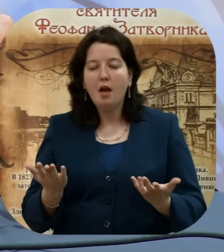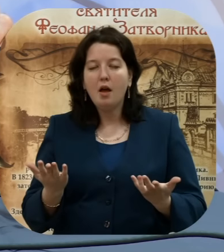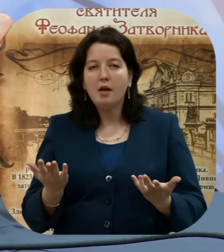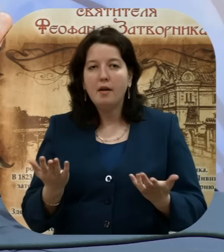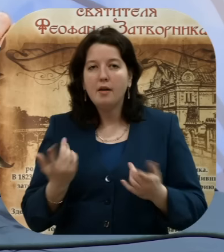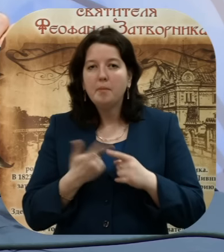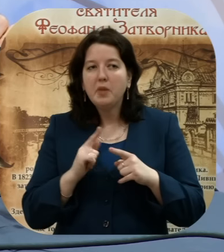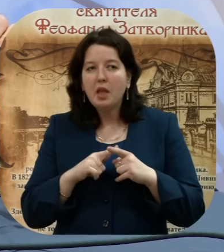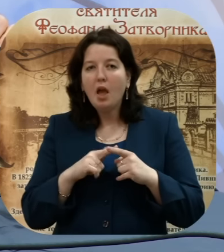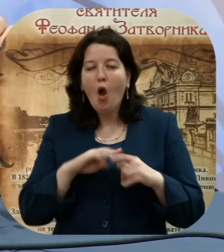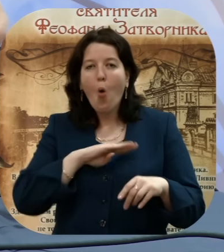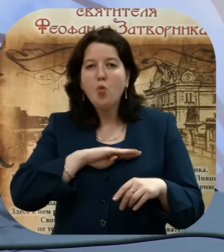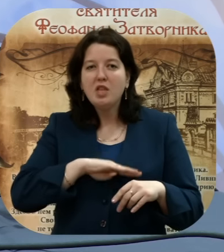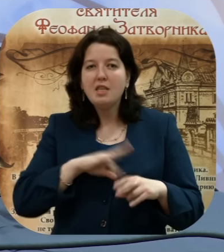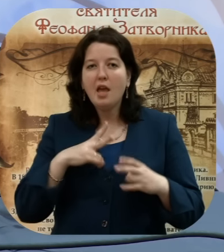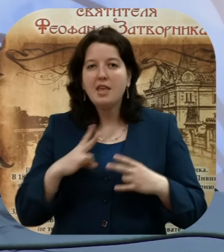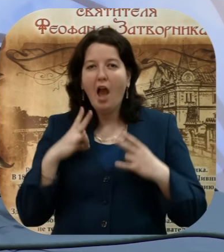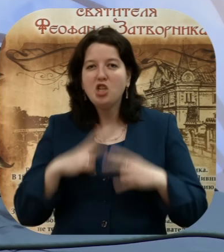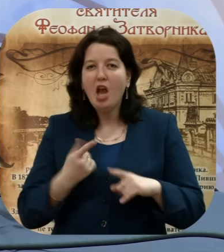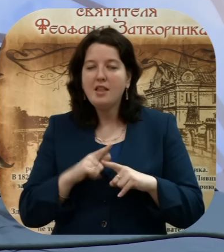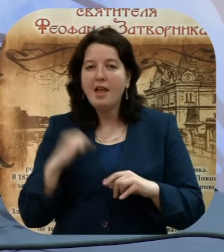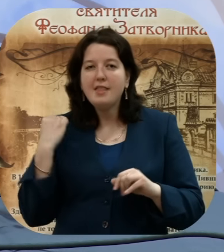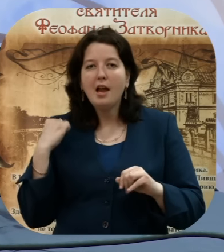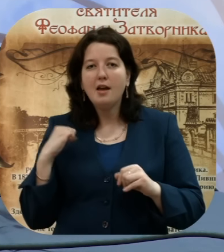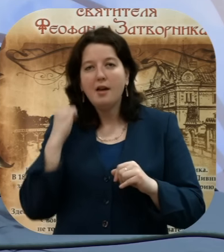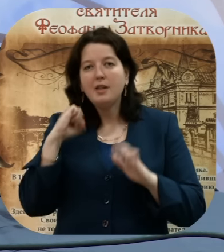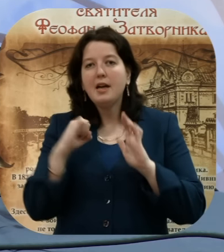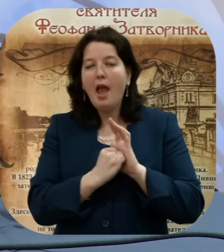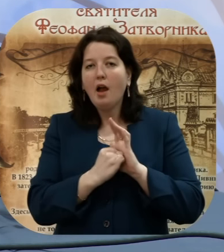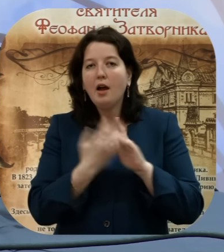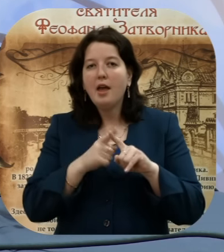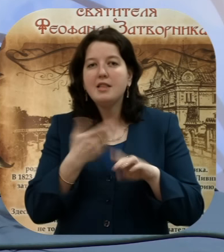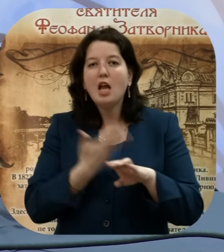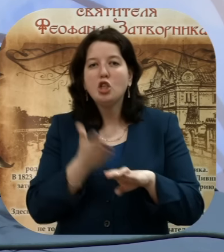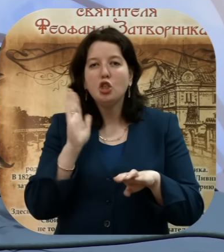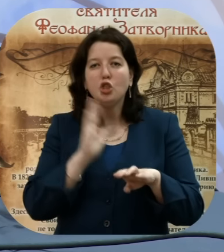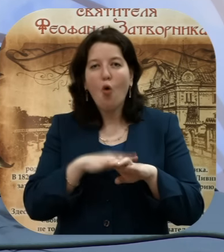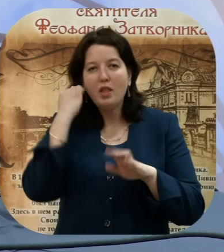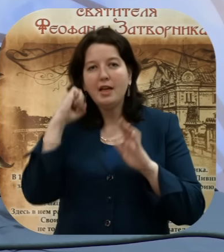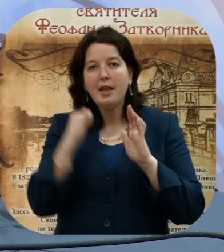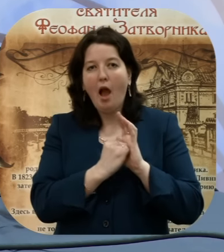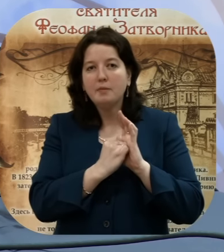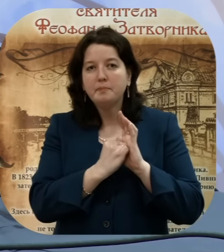Уныние и отчаяние – грех, причем очень тяжелый даже грех,